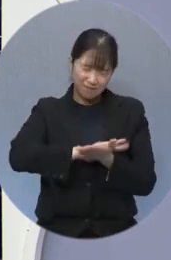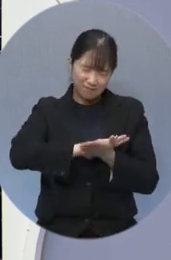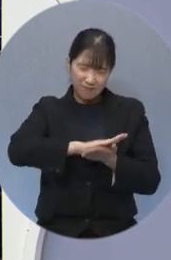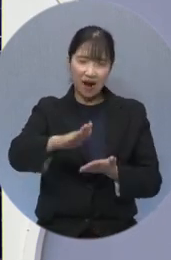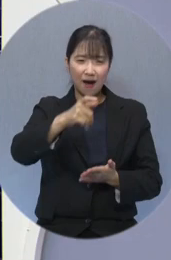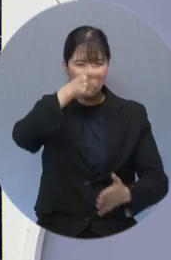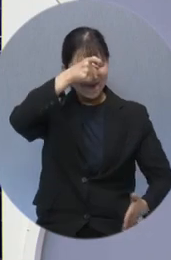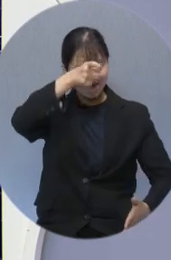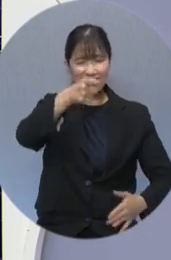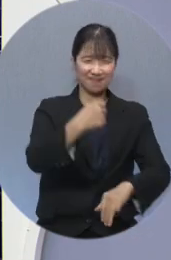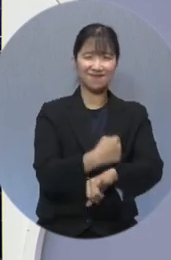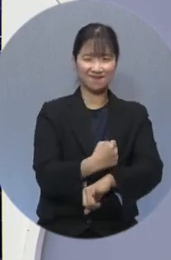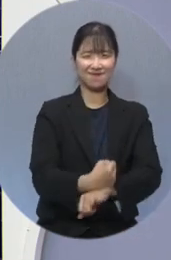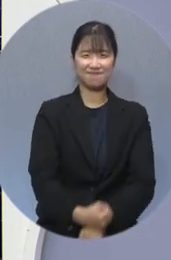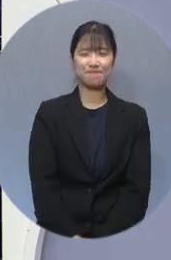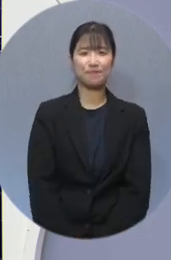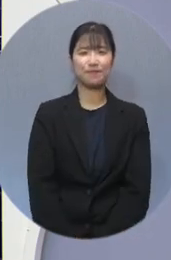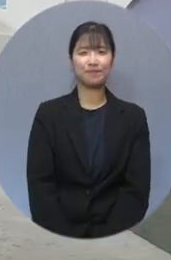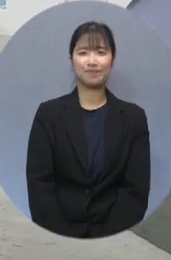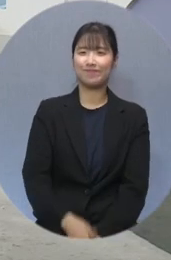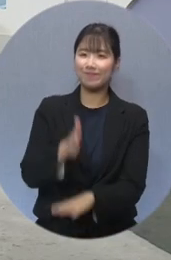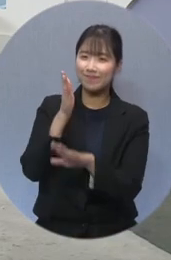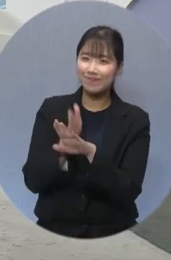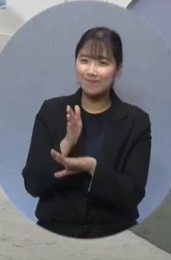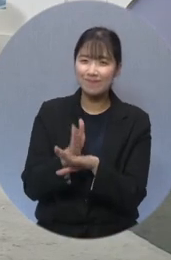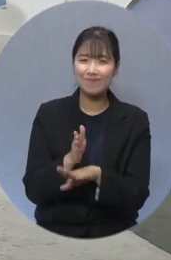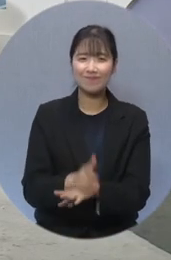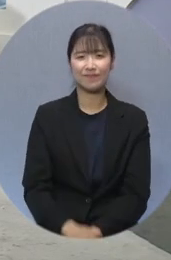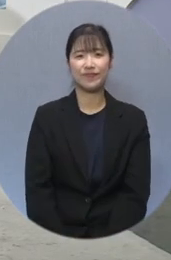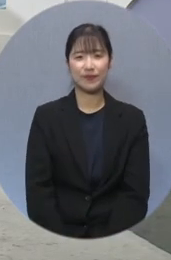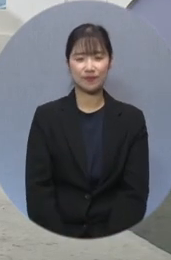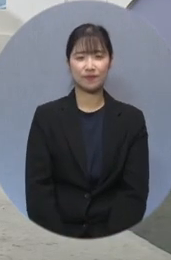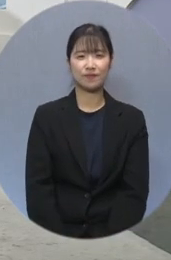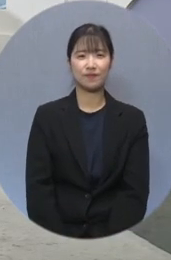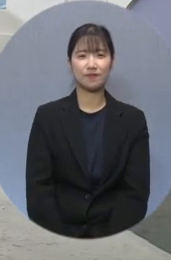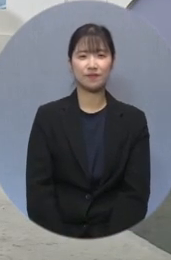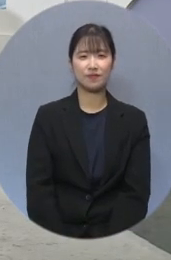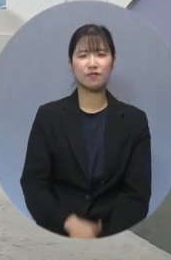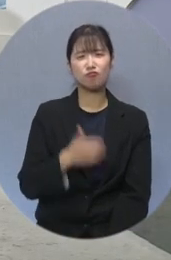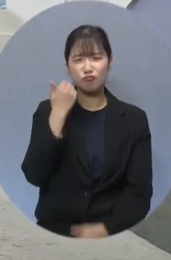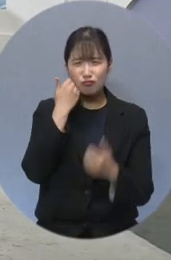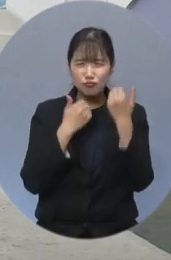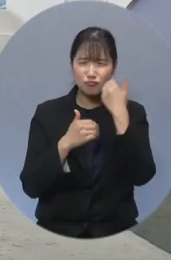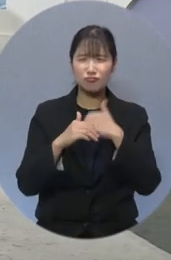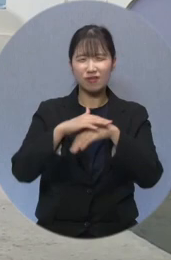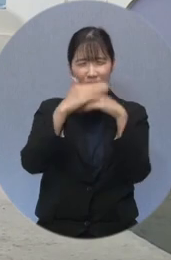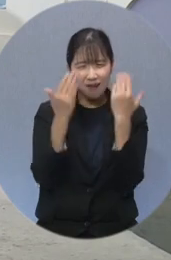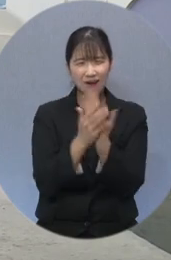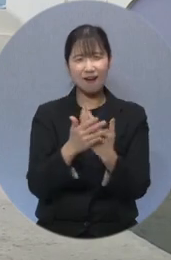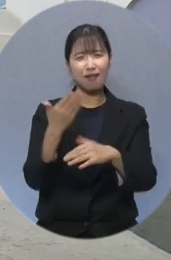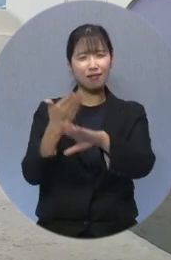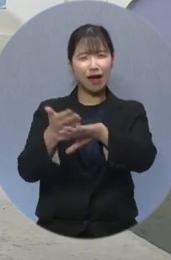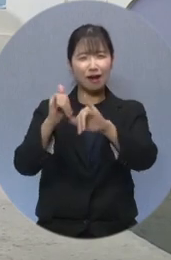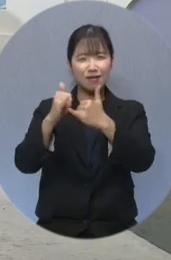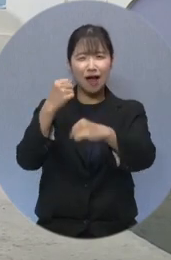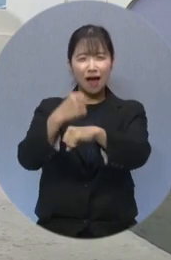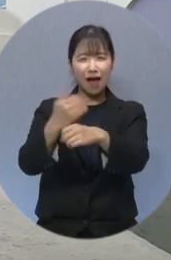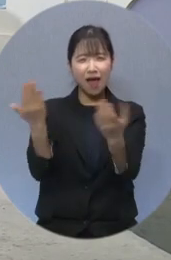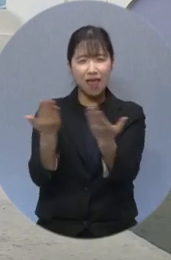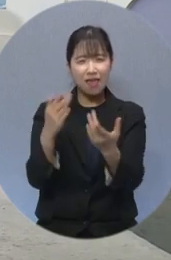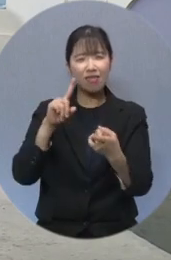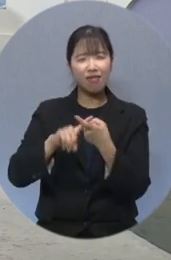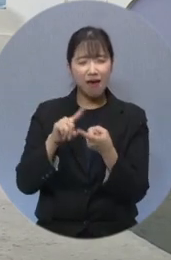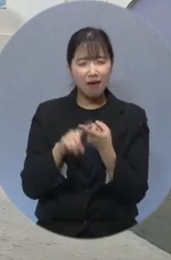그렇게 하겠습니다. 네네. 감사합니다. 네. 누구나 남이 해놓은 일에